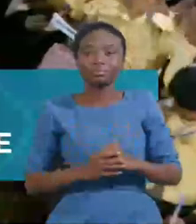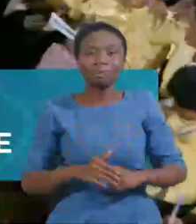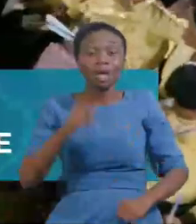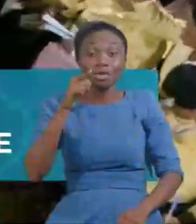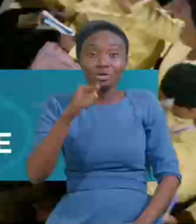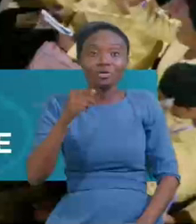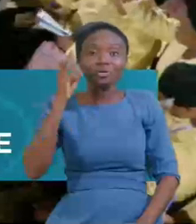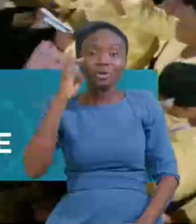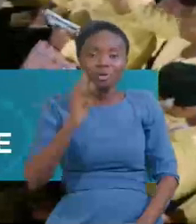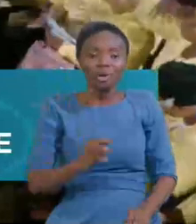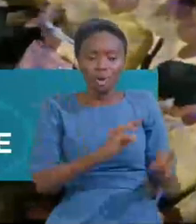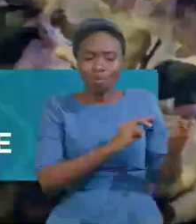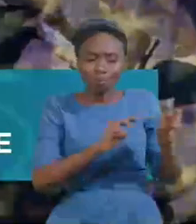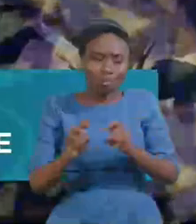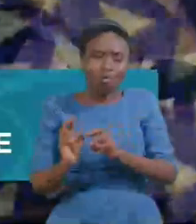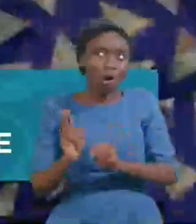tu vas avancer.